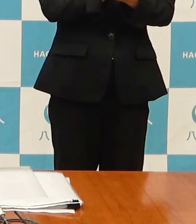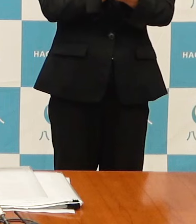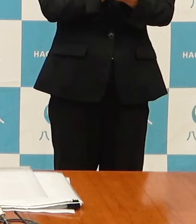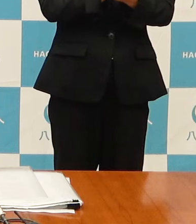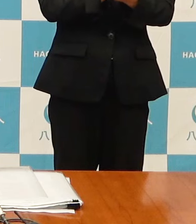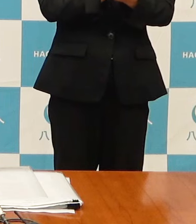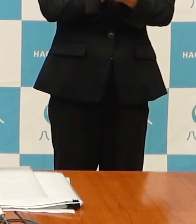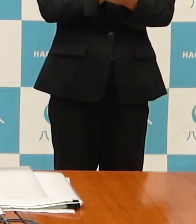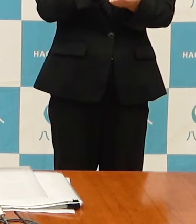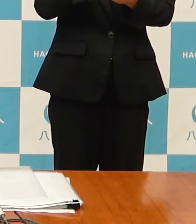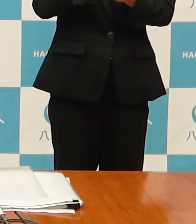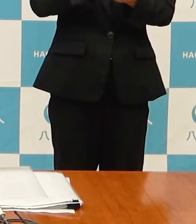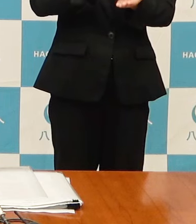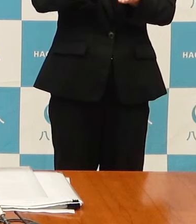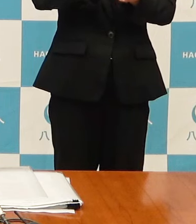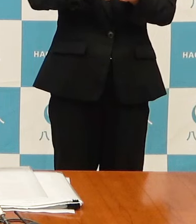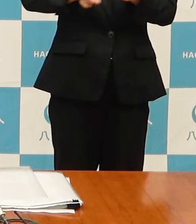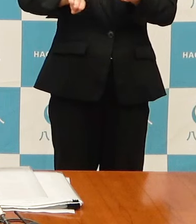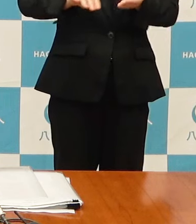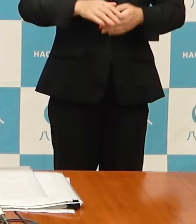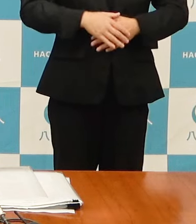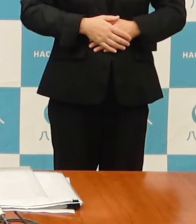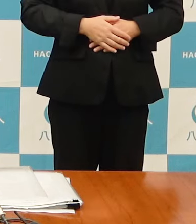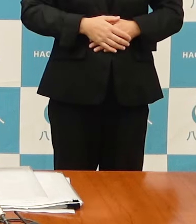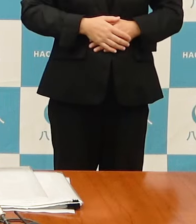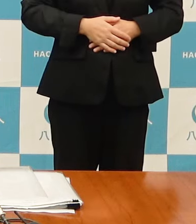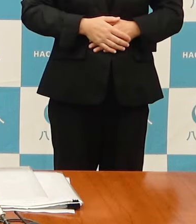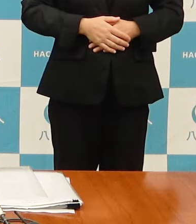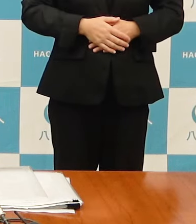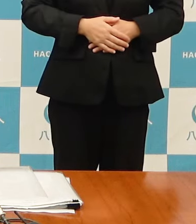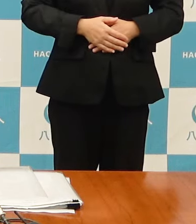ので説明は省略させていただきます。